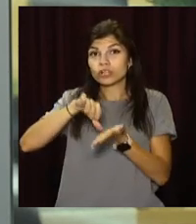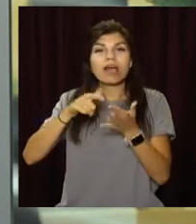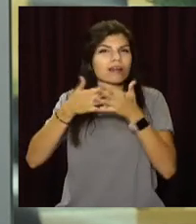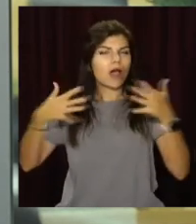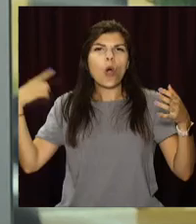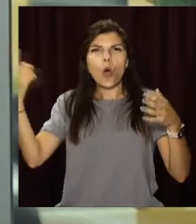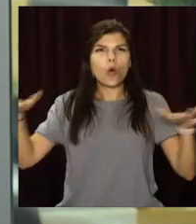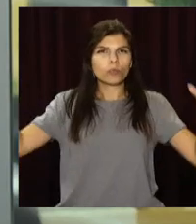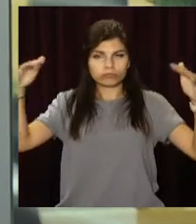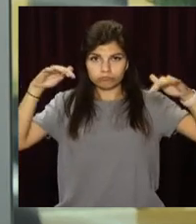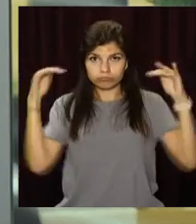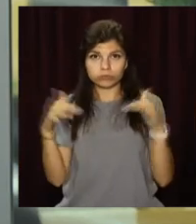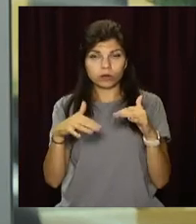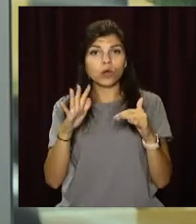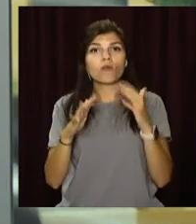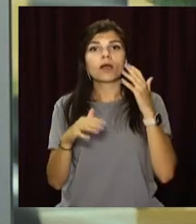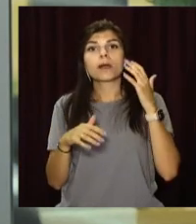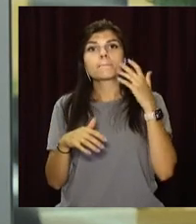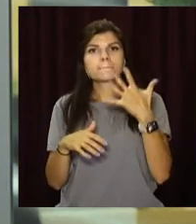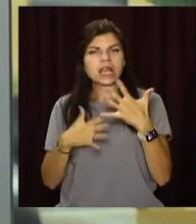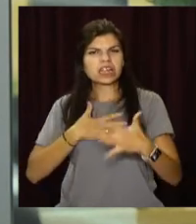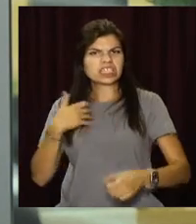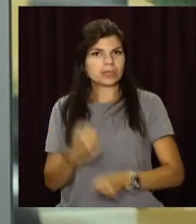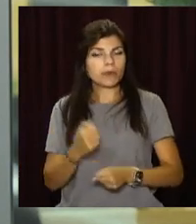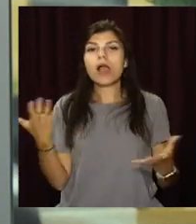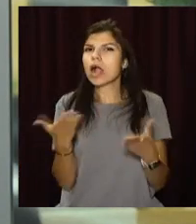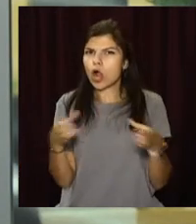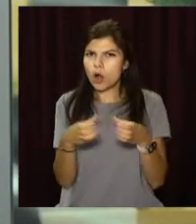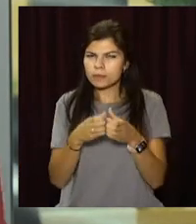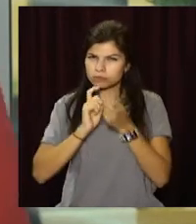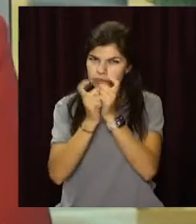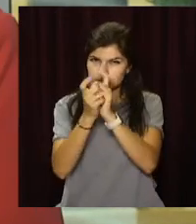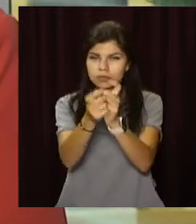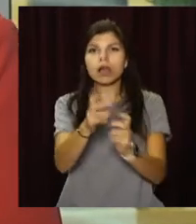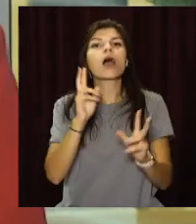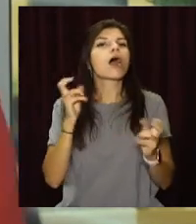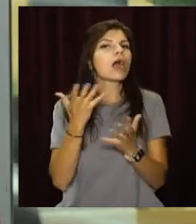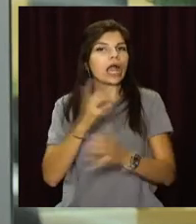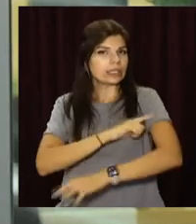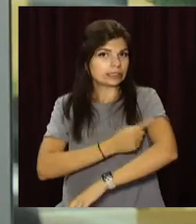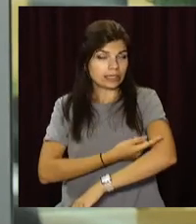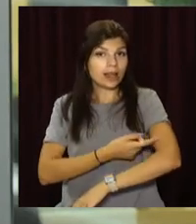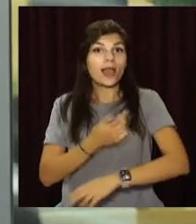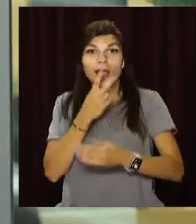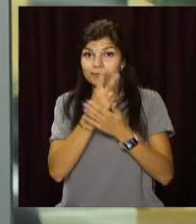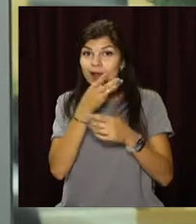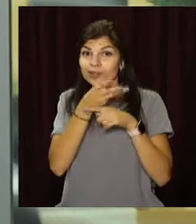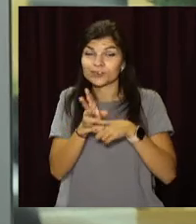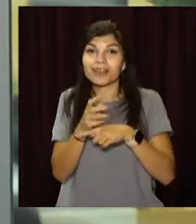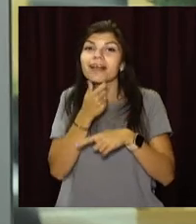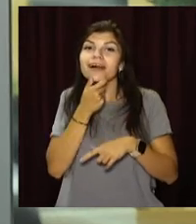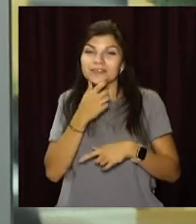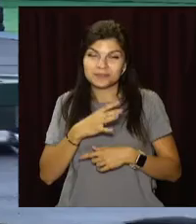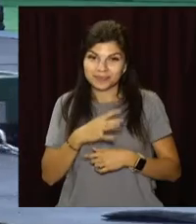областей України змагалися у 5 дисциплінах. Яка команда виборола звання найсильнішої, розкажуть журналісти